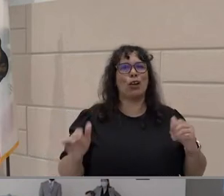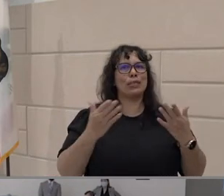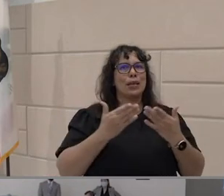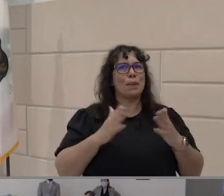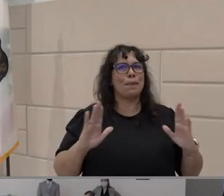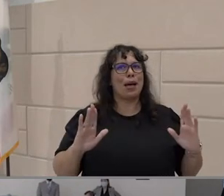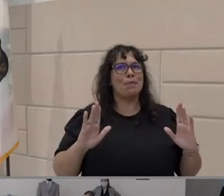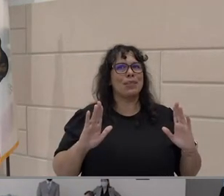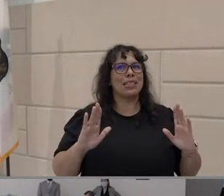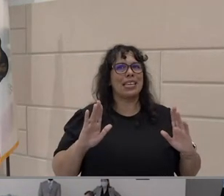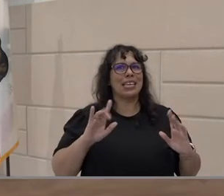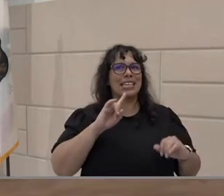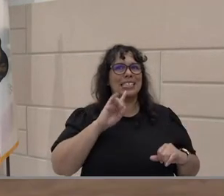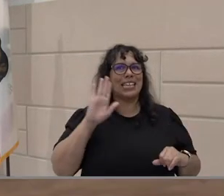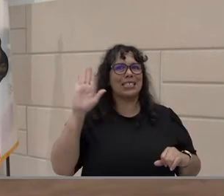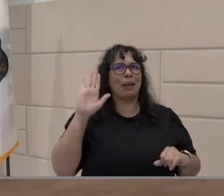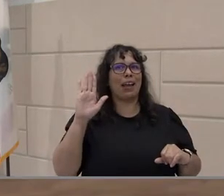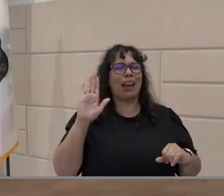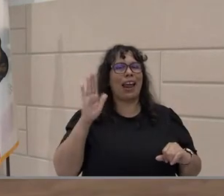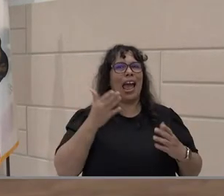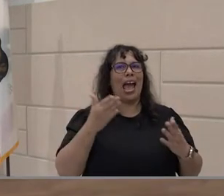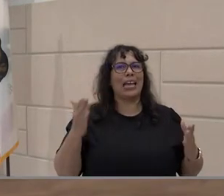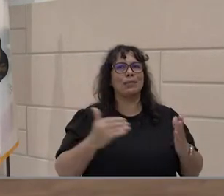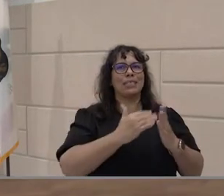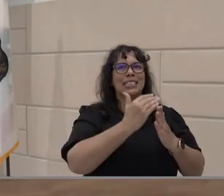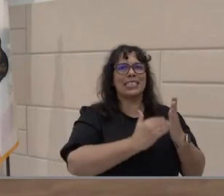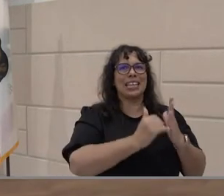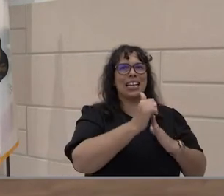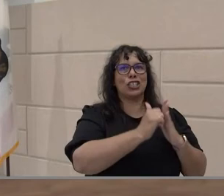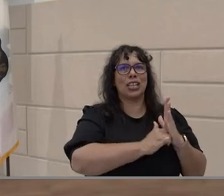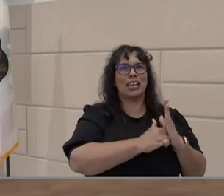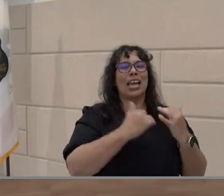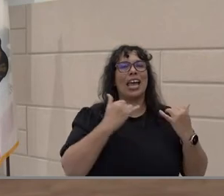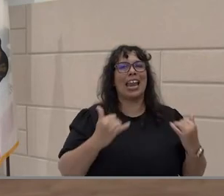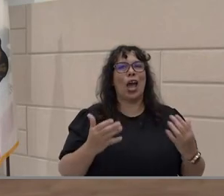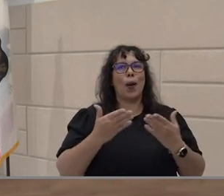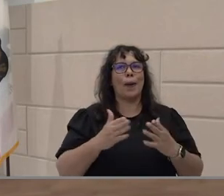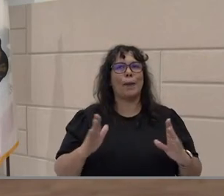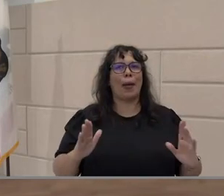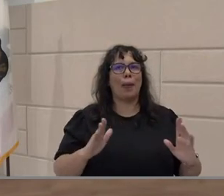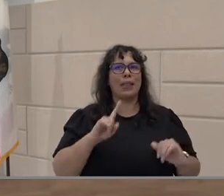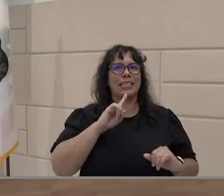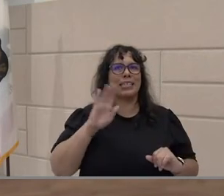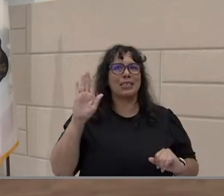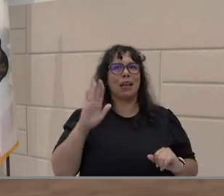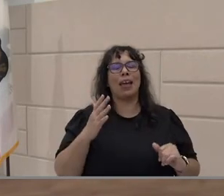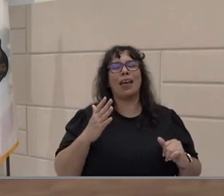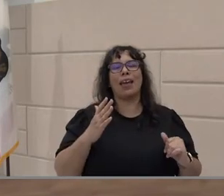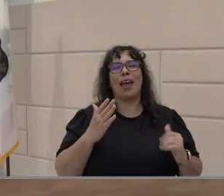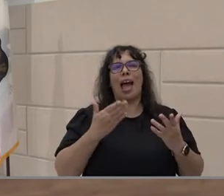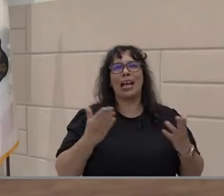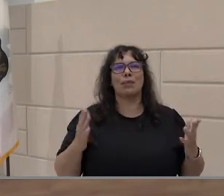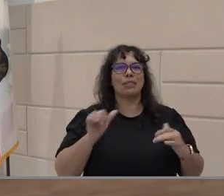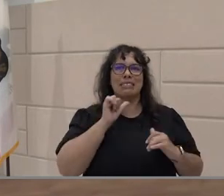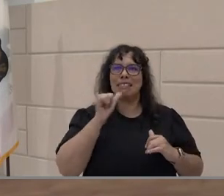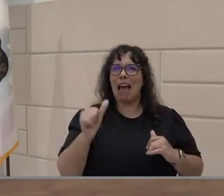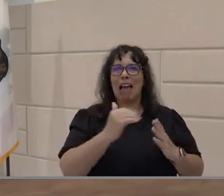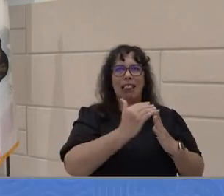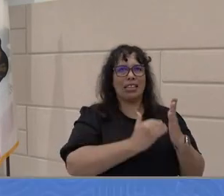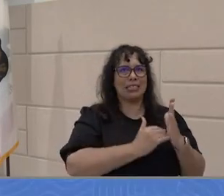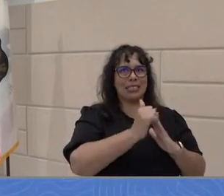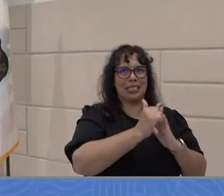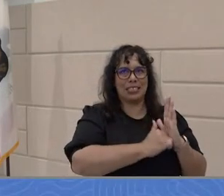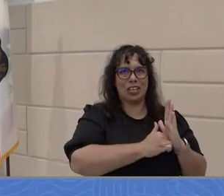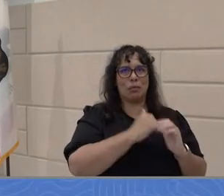នេះគឺជាកិច្ចការតាក់ទងអំពីអ្វីដែលលើកពីគ្រោះក្នុងកិច្ចប្រជុំល្ងាចនេះឥឡូវនេះយើងស្ដាប់អំពីកិច្ចការដែលអត់គ្រប់បញ្ចូ